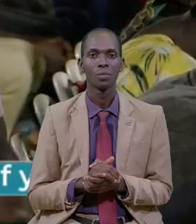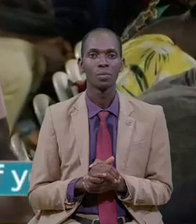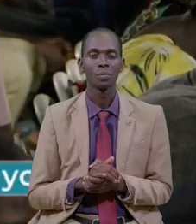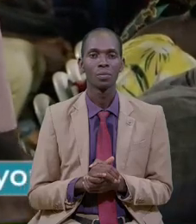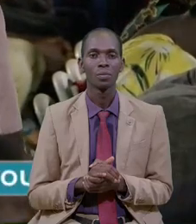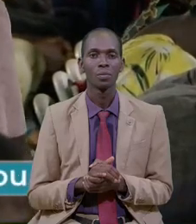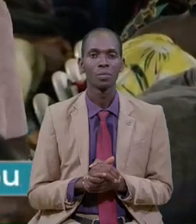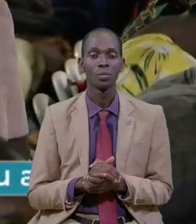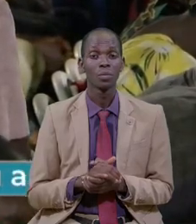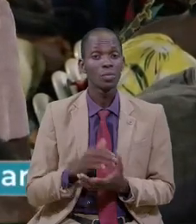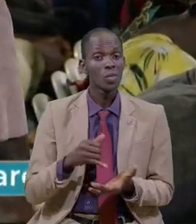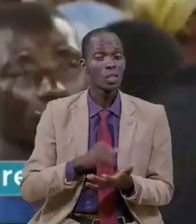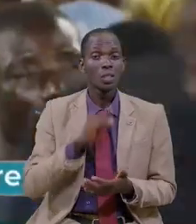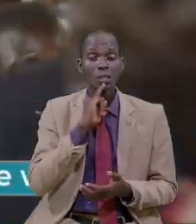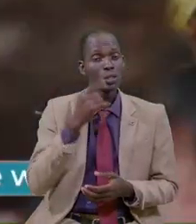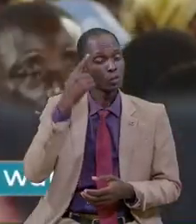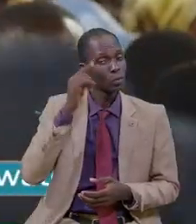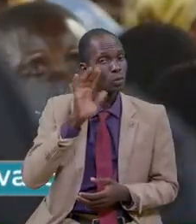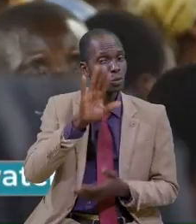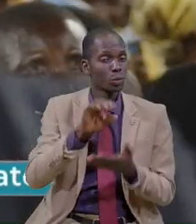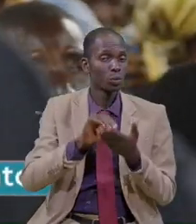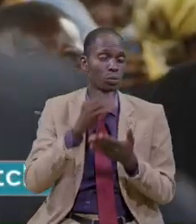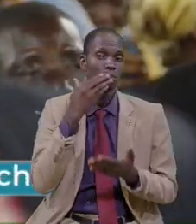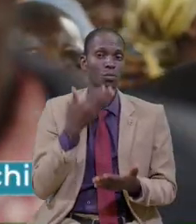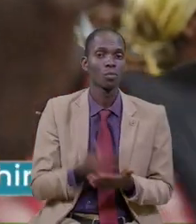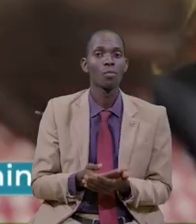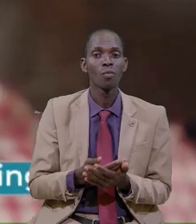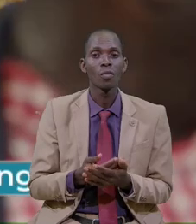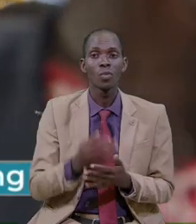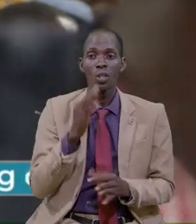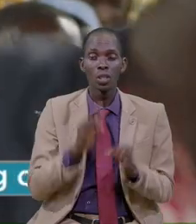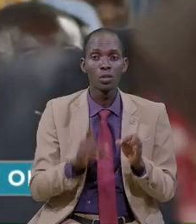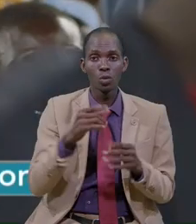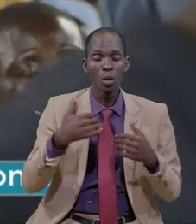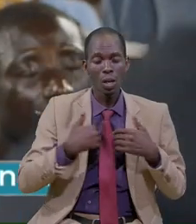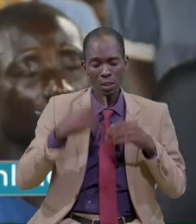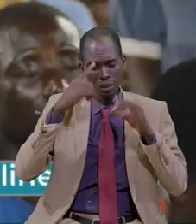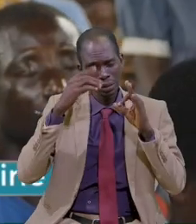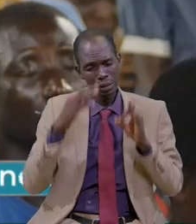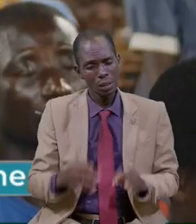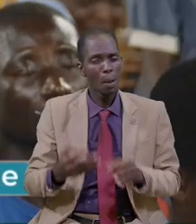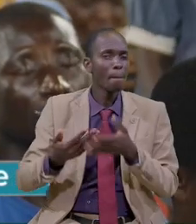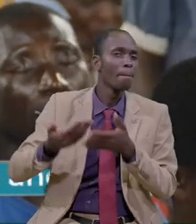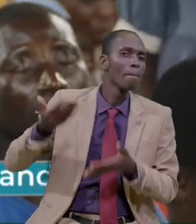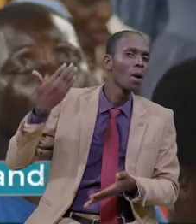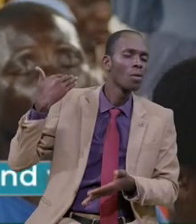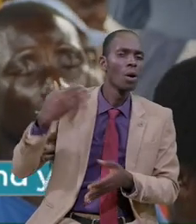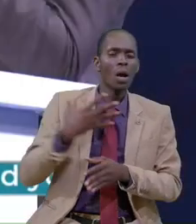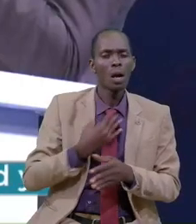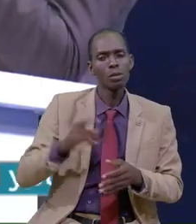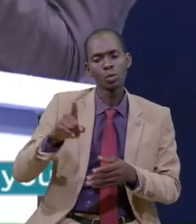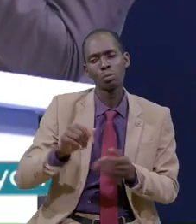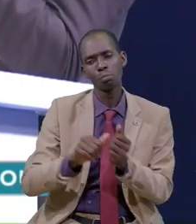It's for your own good. Maybe you have taken such decisions before, but you did not pursue. We want to encourage you